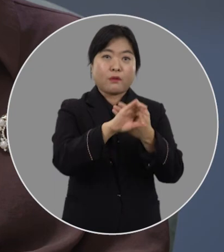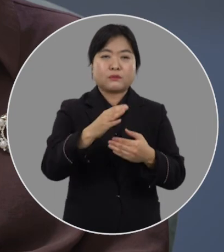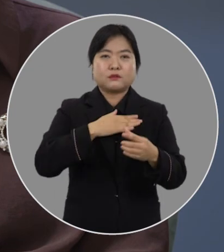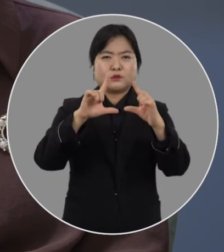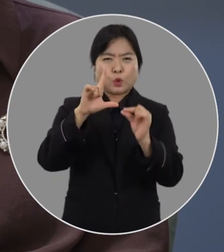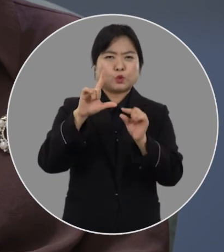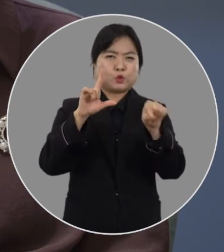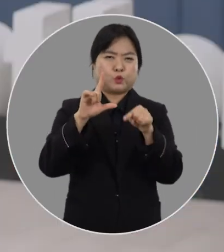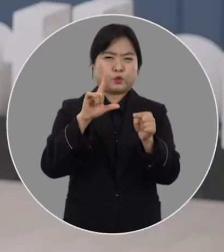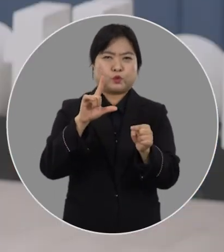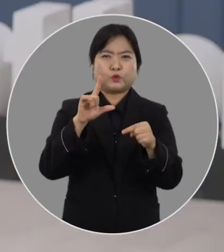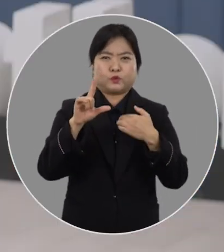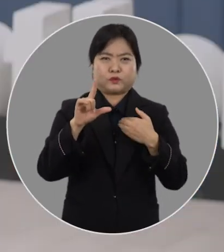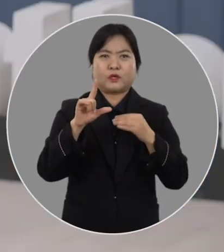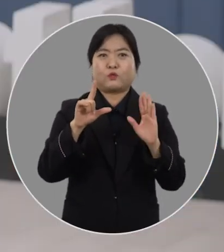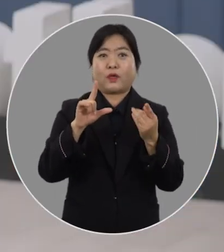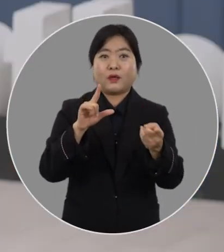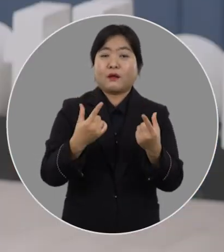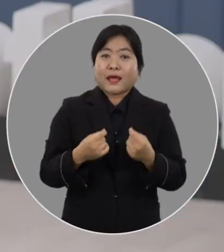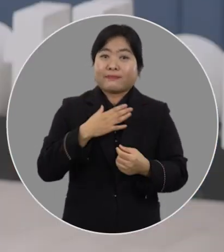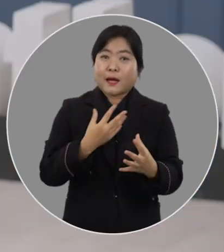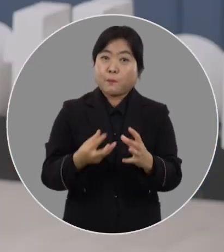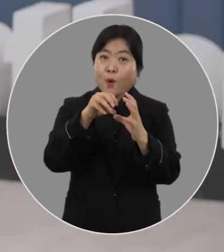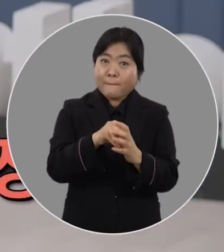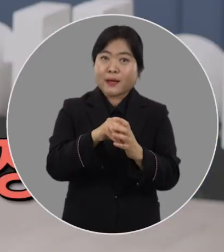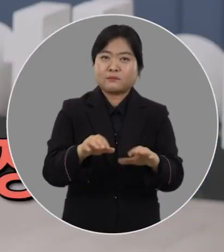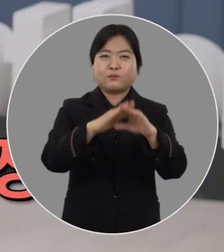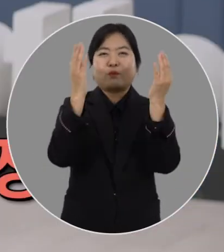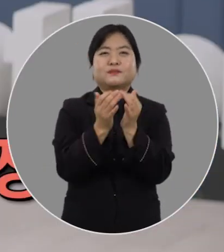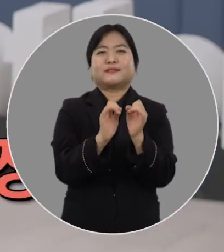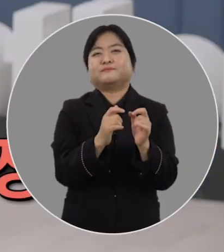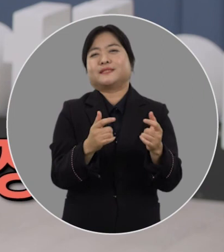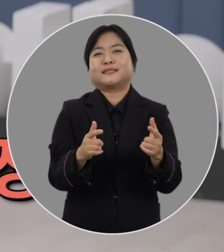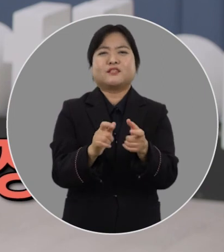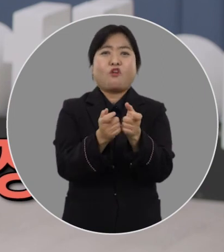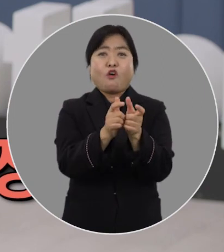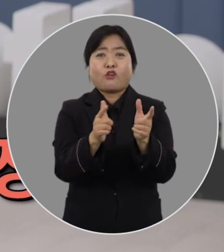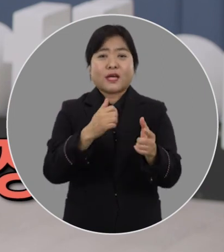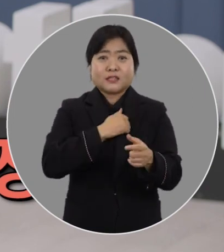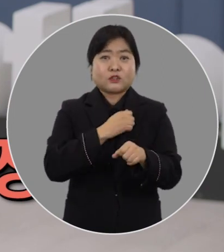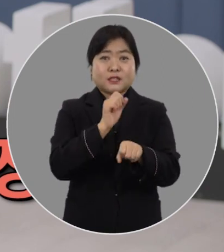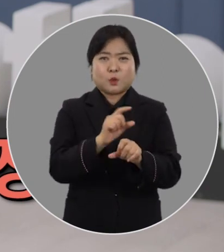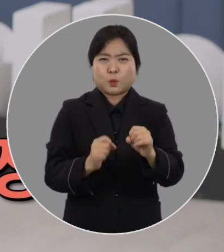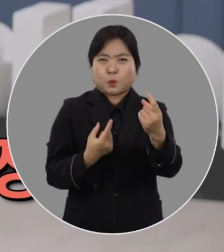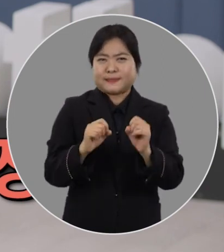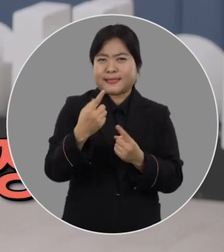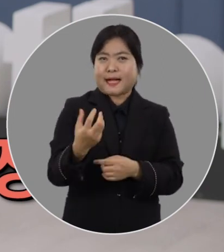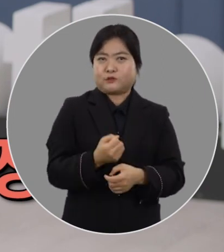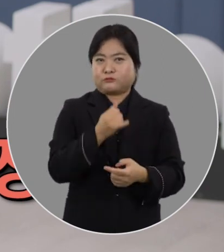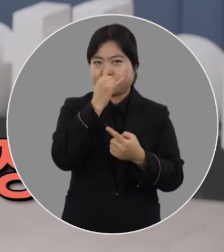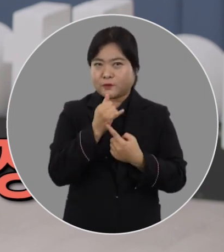소수성을 지니게 됩니다. 이렇게 나를 포함한 모든 사람이 여러 개의 정체성을 동시에